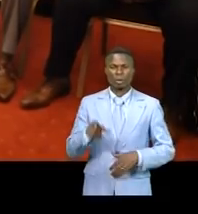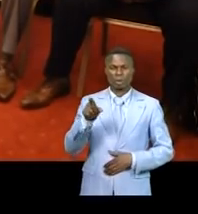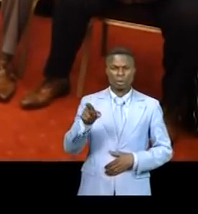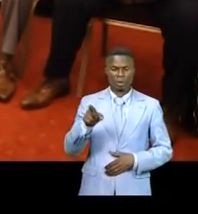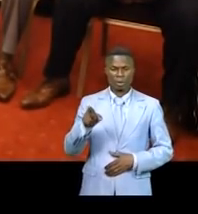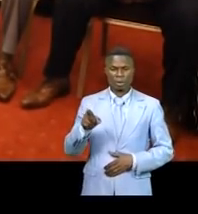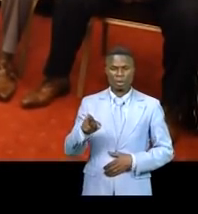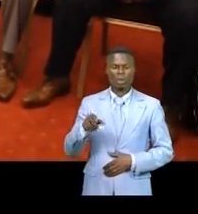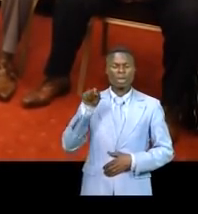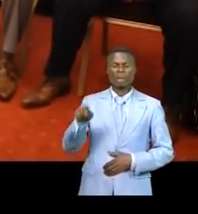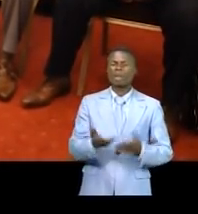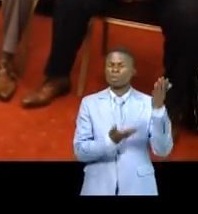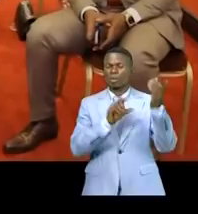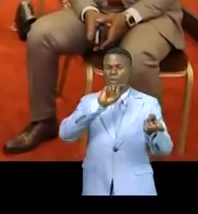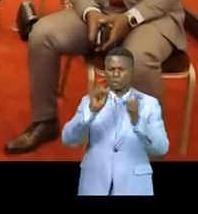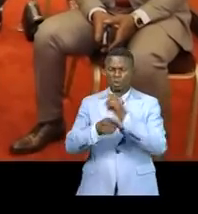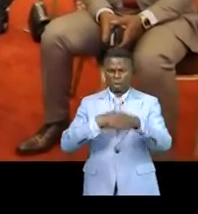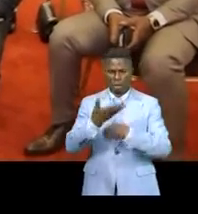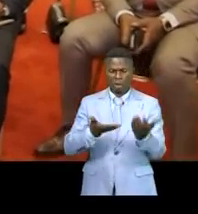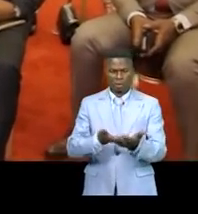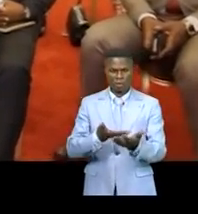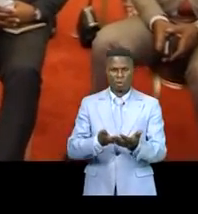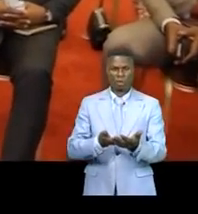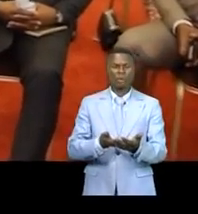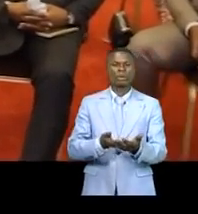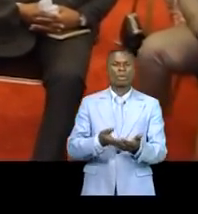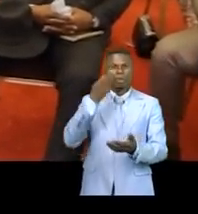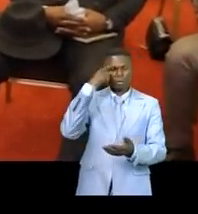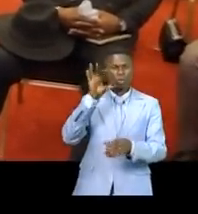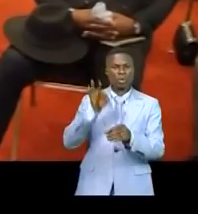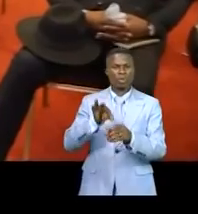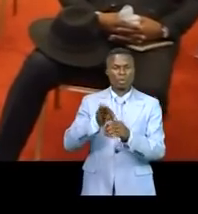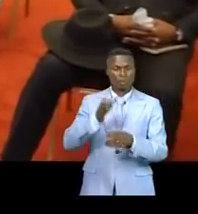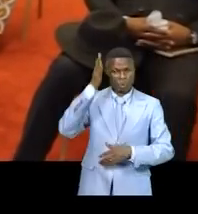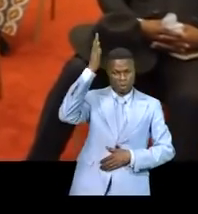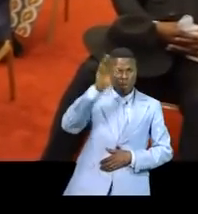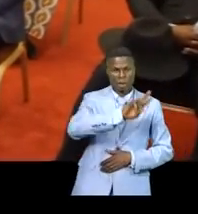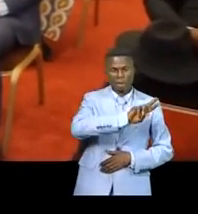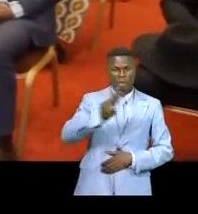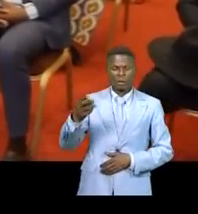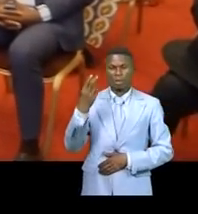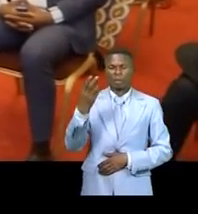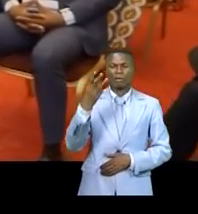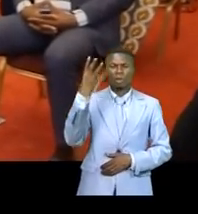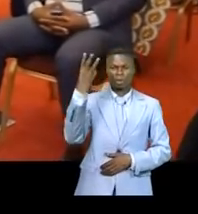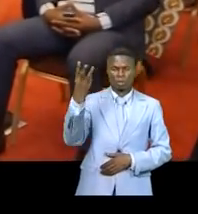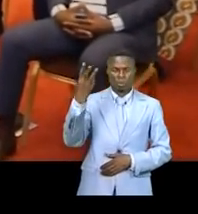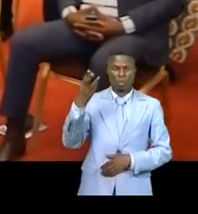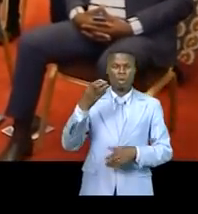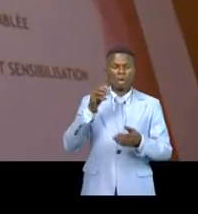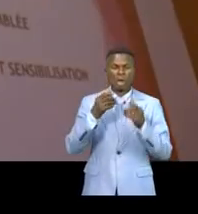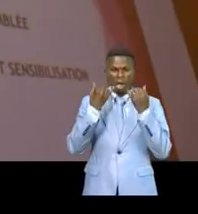des priorités des réformes amenées, attendues d'eux, pour les élections fixées à 2023. Question